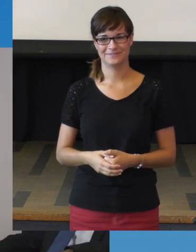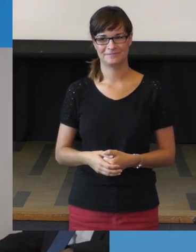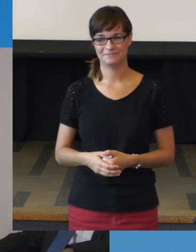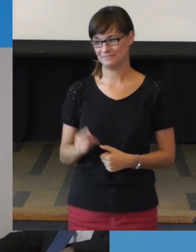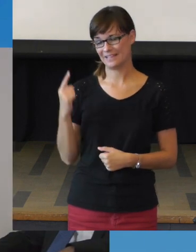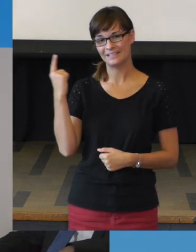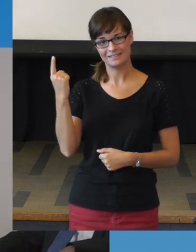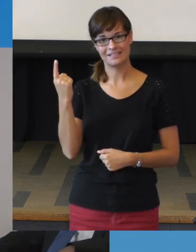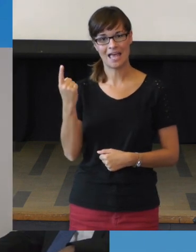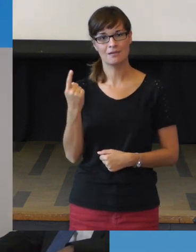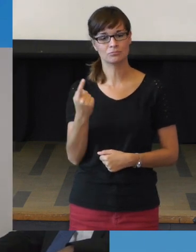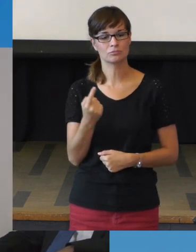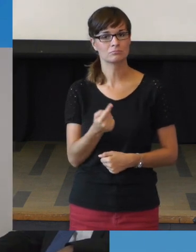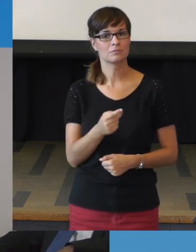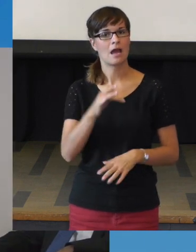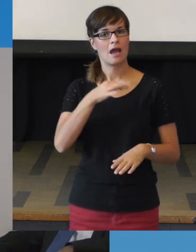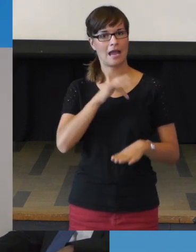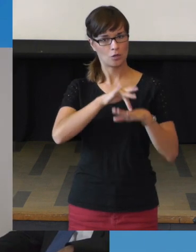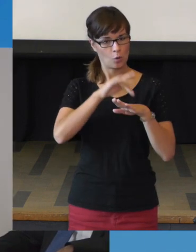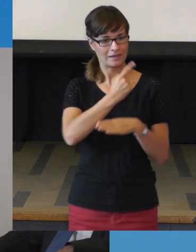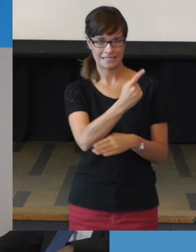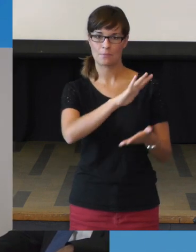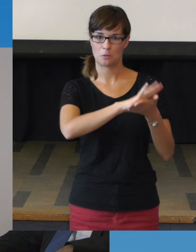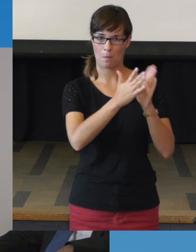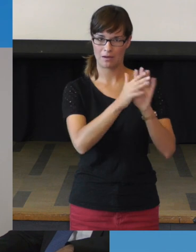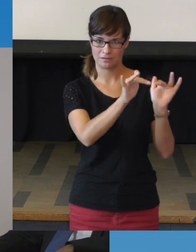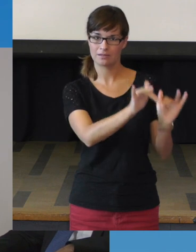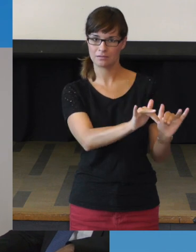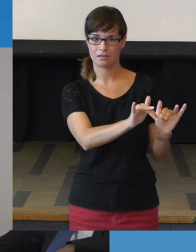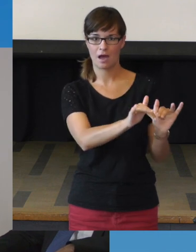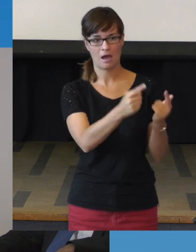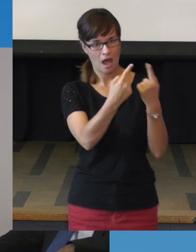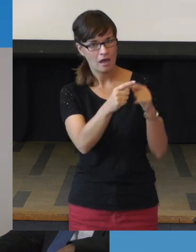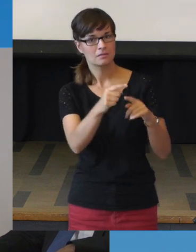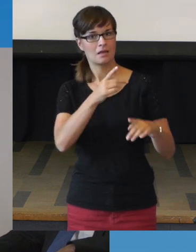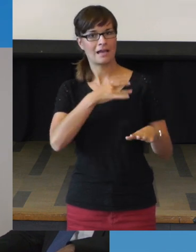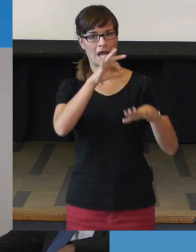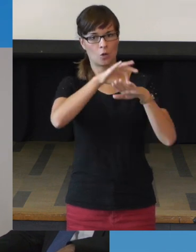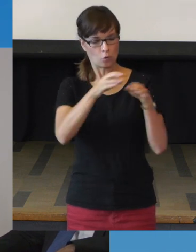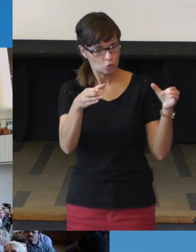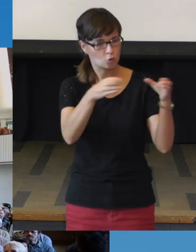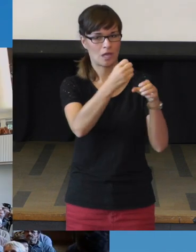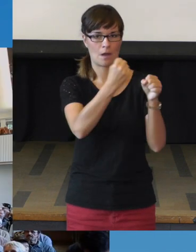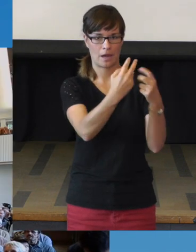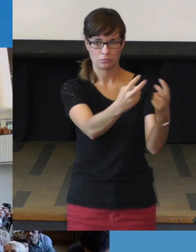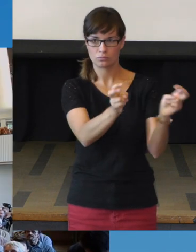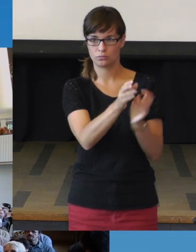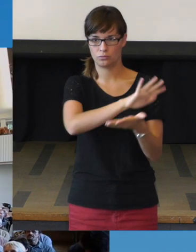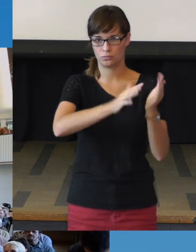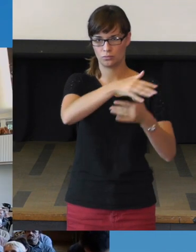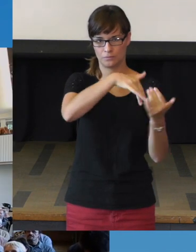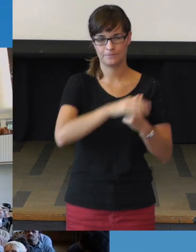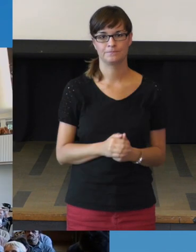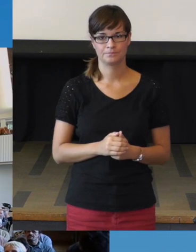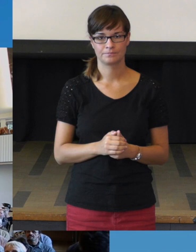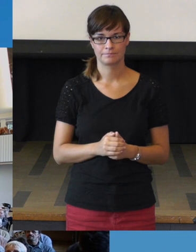Er ist niedergelassener Kardiologe und arbeitet in einer Praxis mit mehreren anderen Kardiologen hier in Kassel. Aber wir haben auch